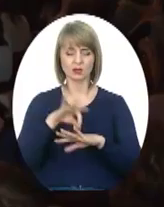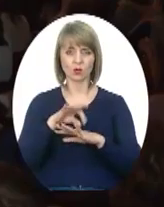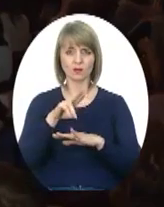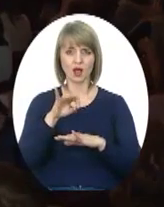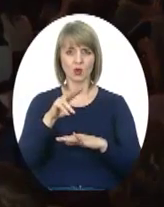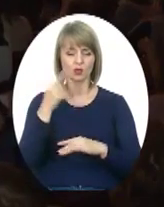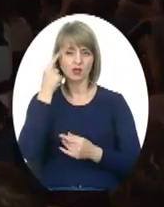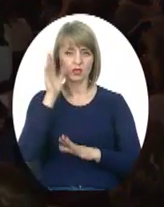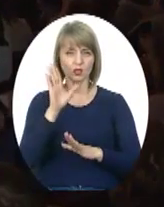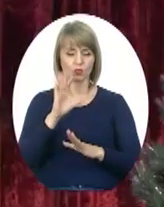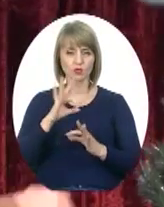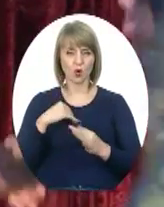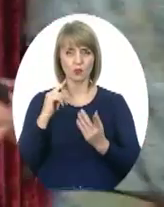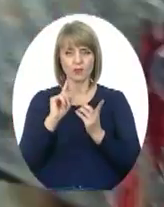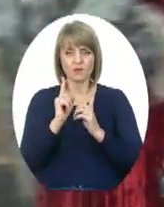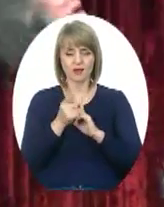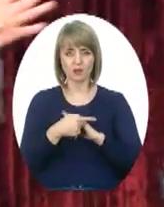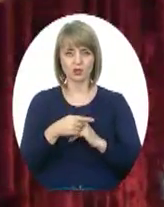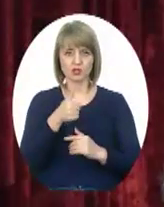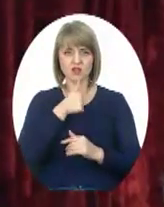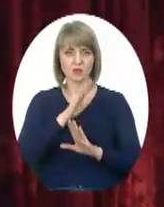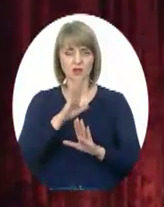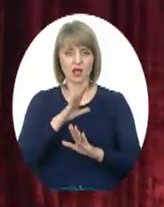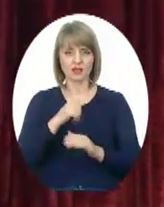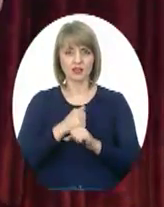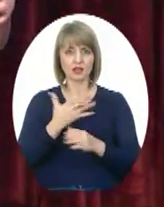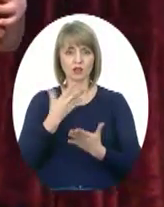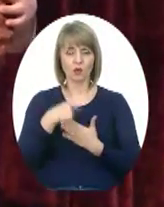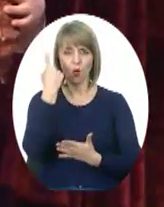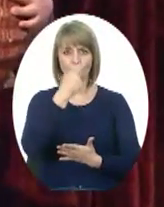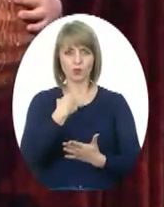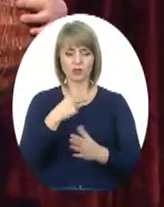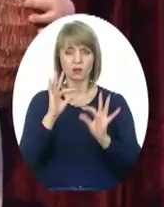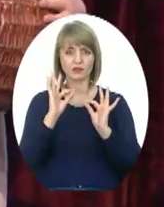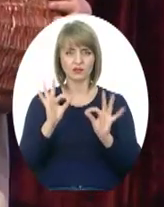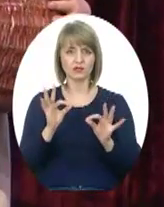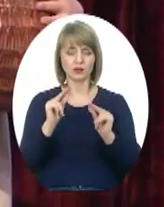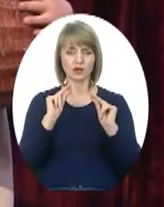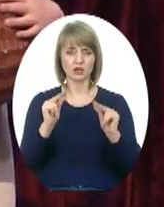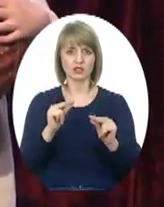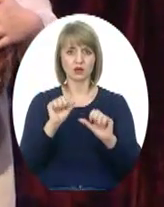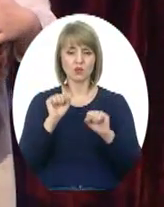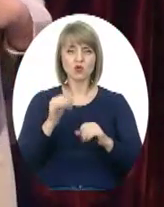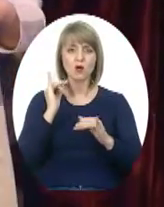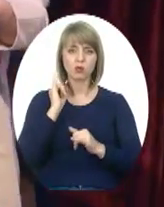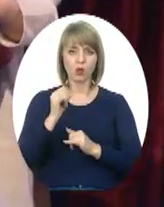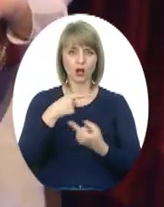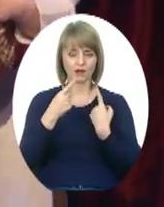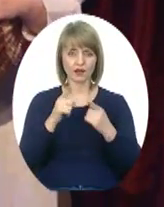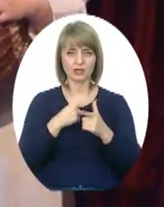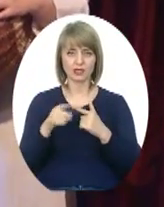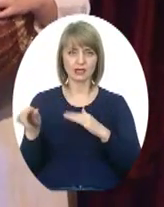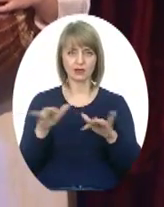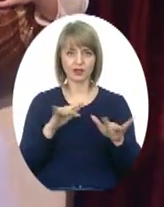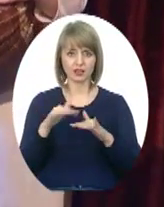что актер с синдромом Дауна не задумывается о перевоплощении, не пытается сделать свой образ правдивым и искренним. Он может